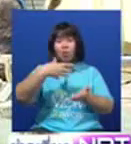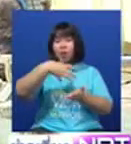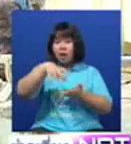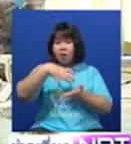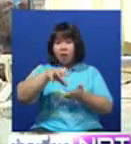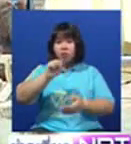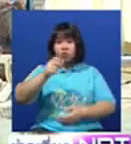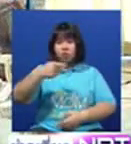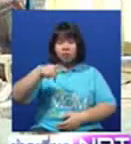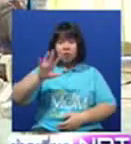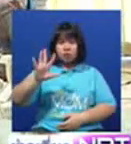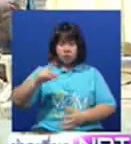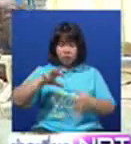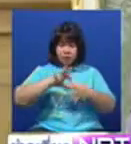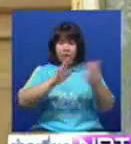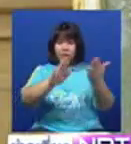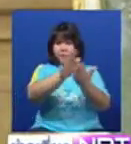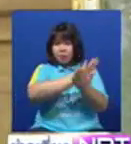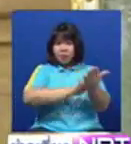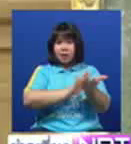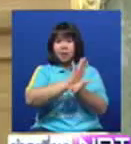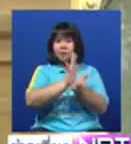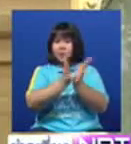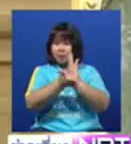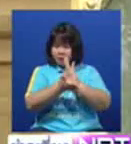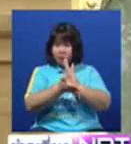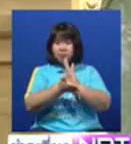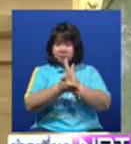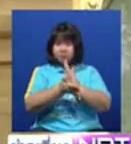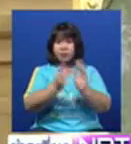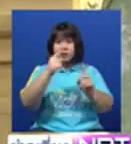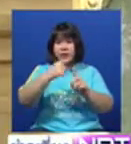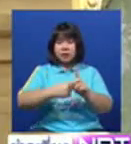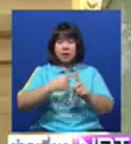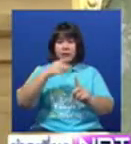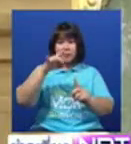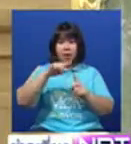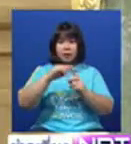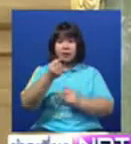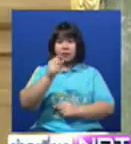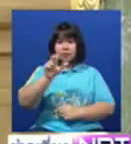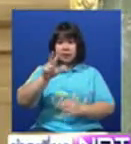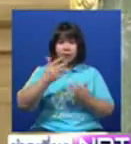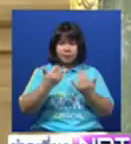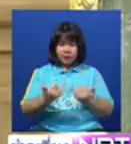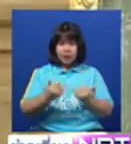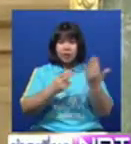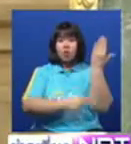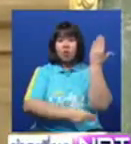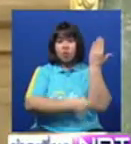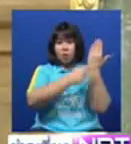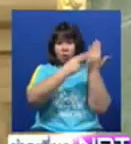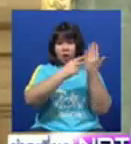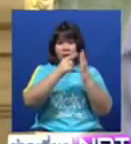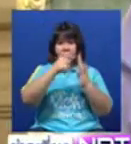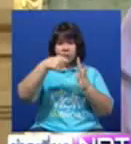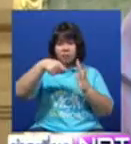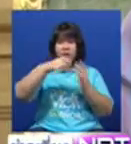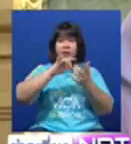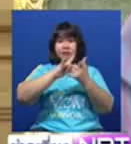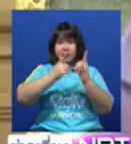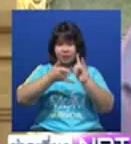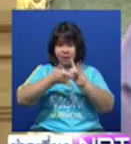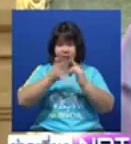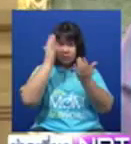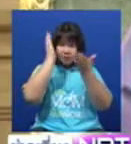าชนเรื่องเปลี่ยนประเทศไทยกับสปช.วันที่13สิงหาคมนี้ที่โรงแรมเซ็นทราแกนแอสเซนทันเวิล